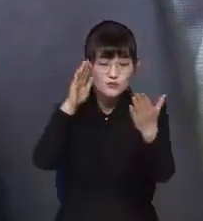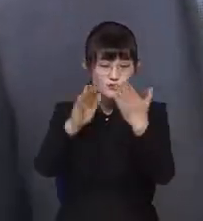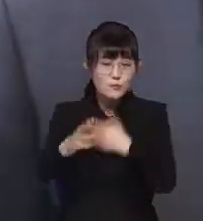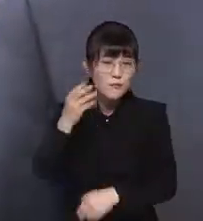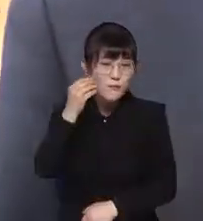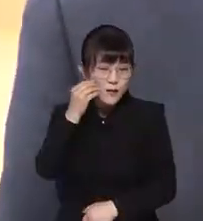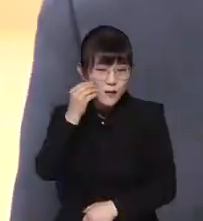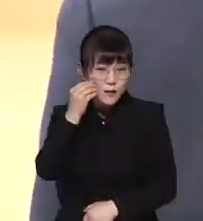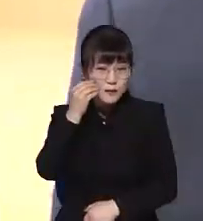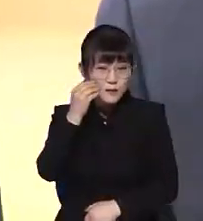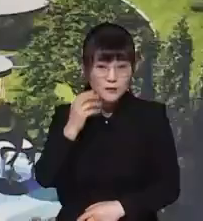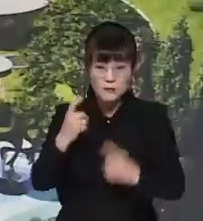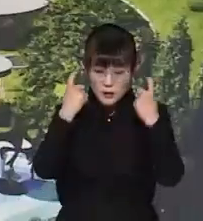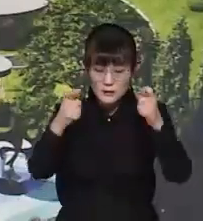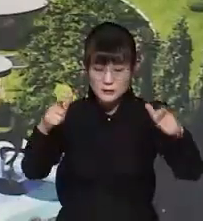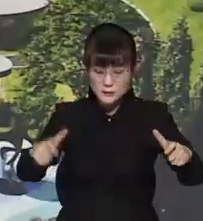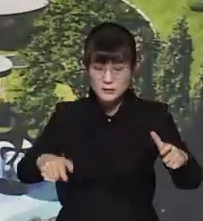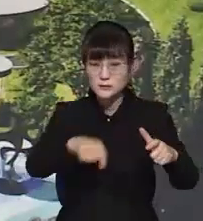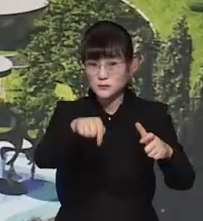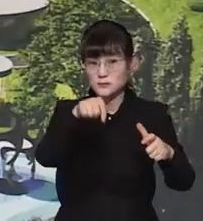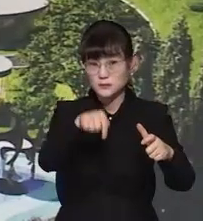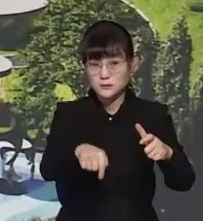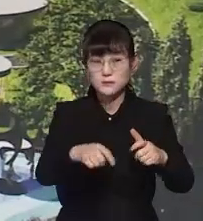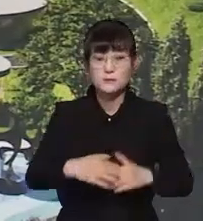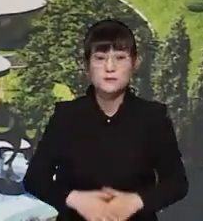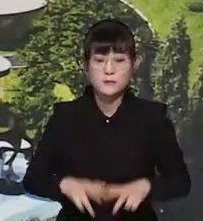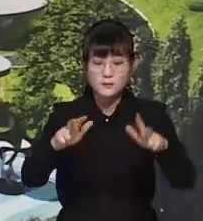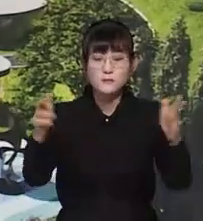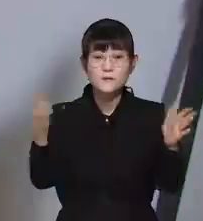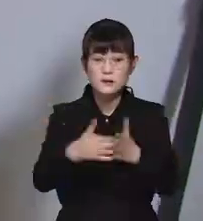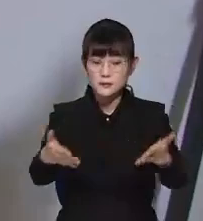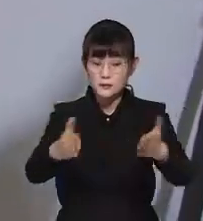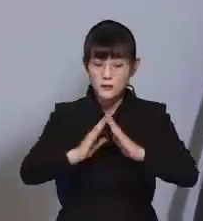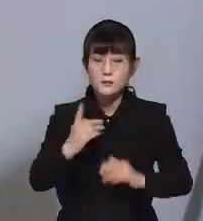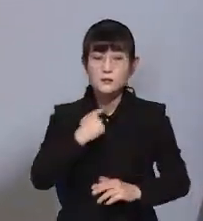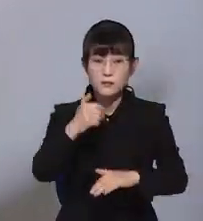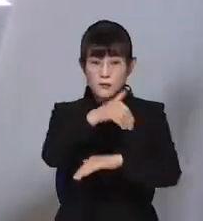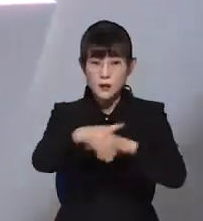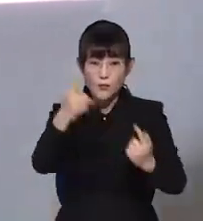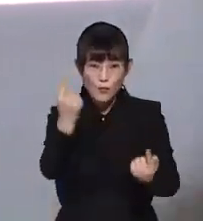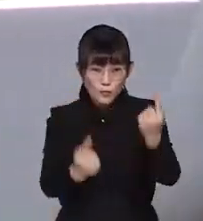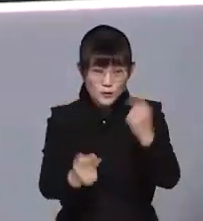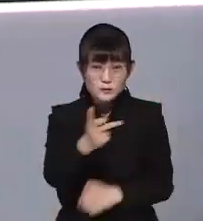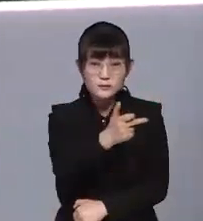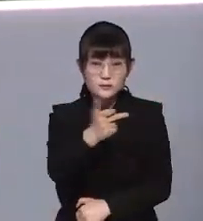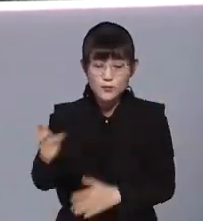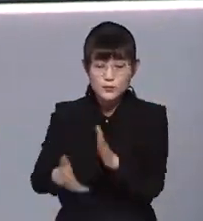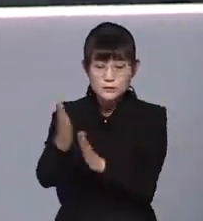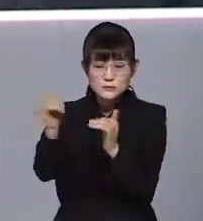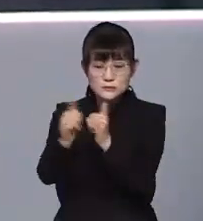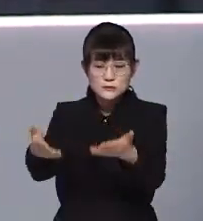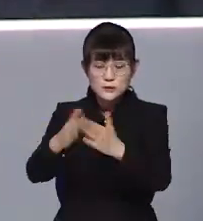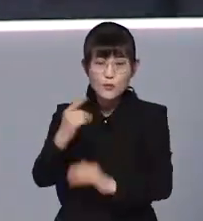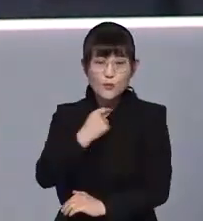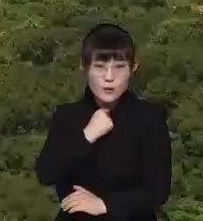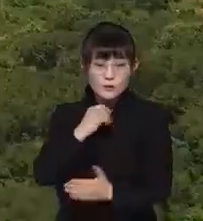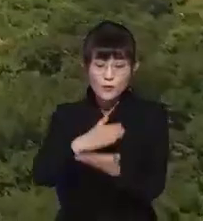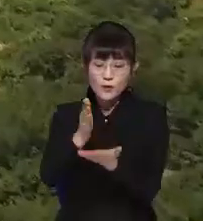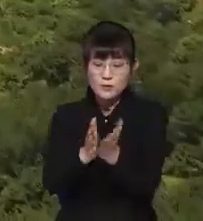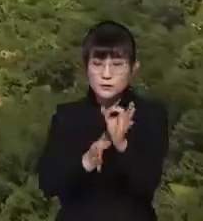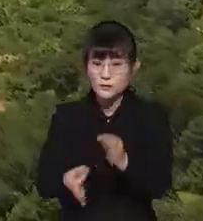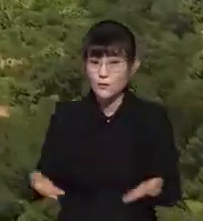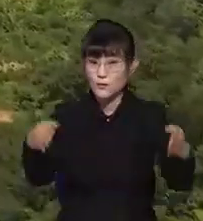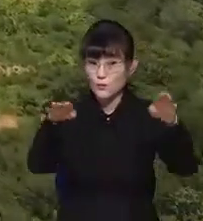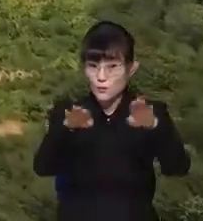공전하던 광주 어등산 관광단지 개발. 지금까지 세워졌던 어떤 계획보다 크고 시민들의 염원까지 담긴